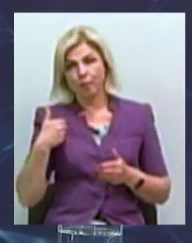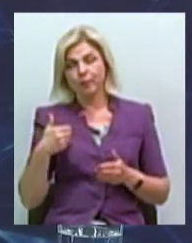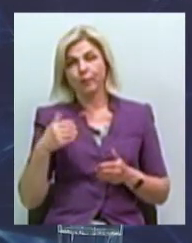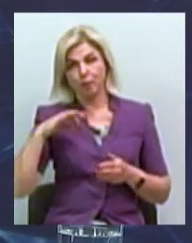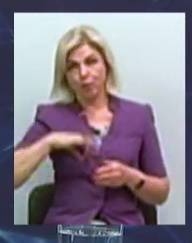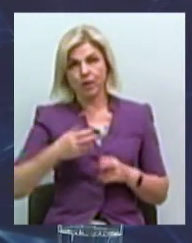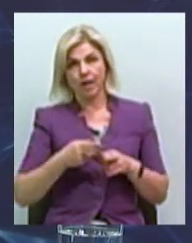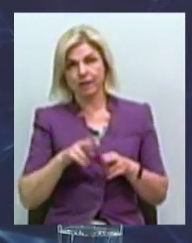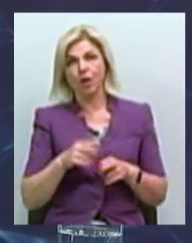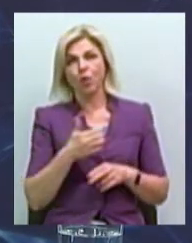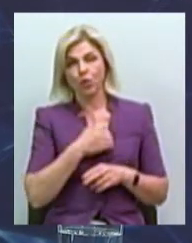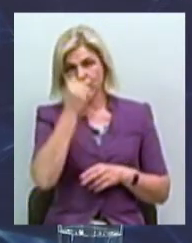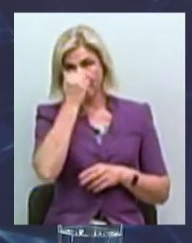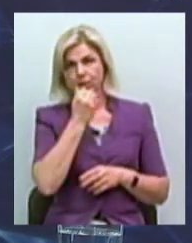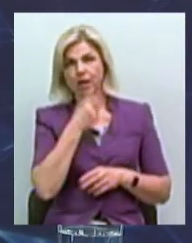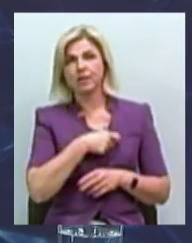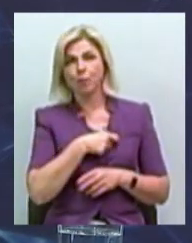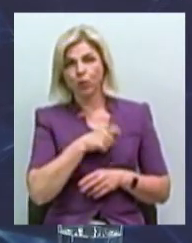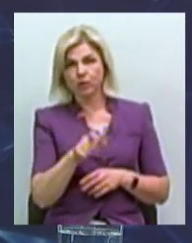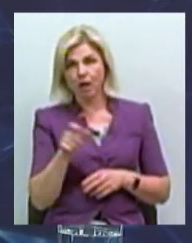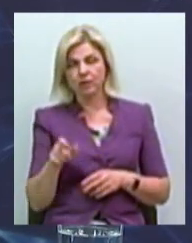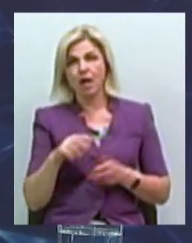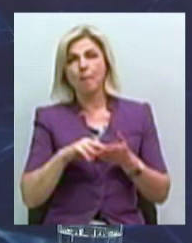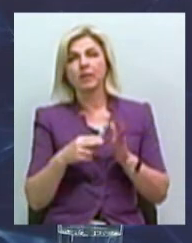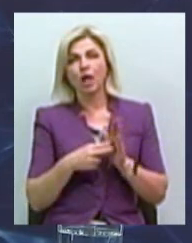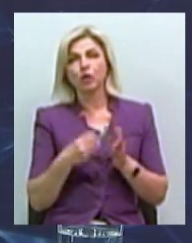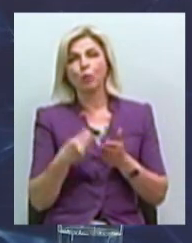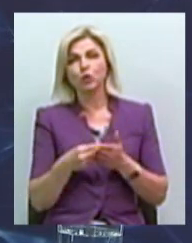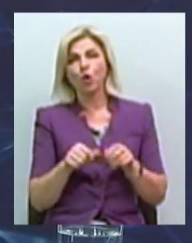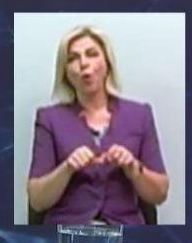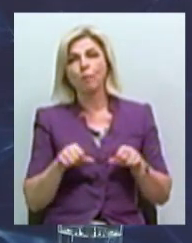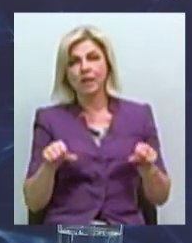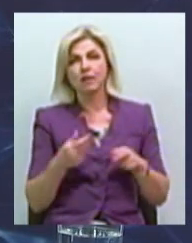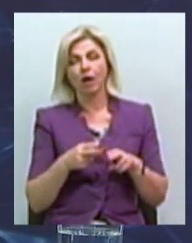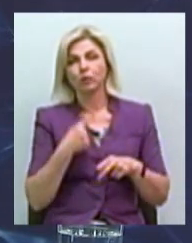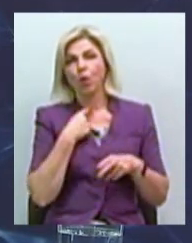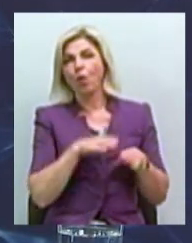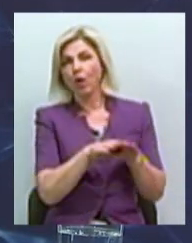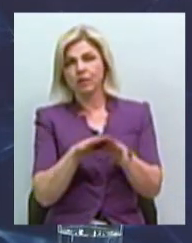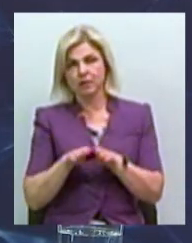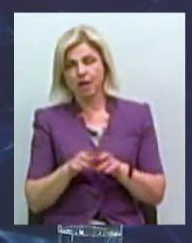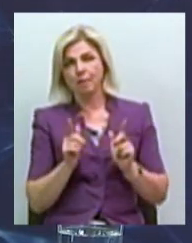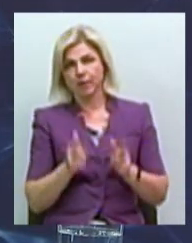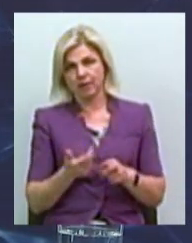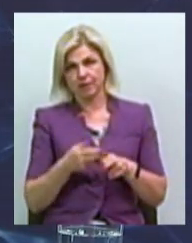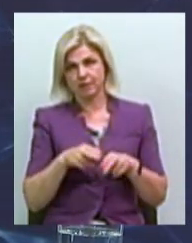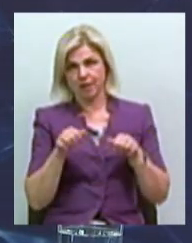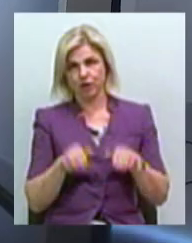користуючись нагодою, хочу подякувати депутатів планово-бюджетної комісії, які одноголосно, одностайно підтримали це рішення.